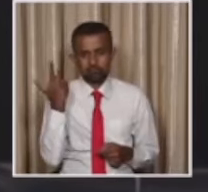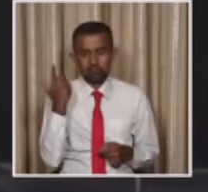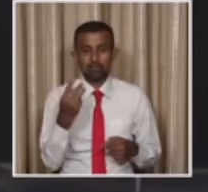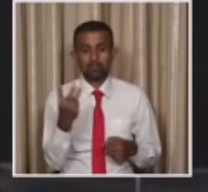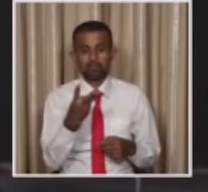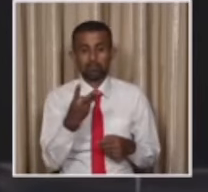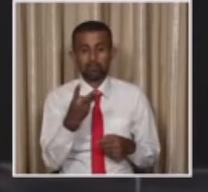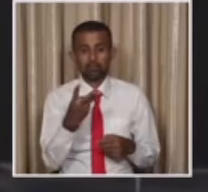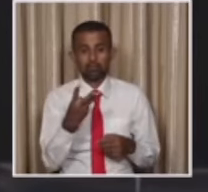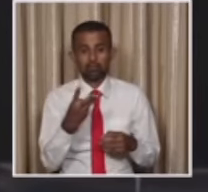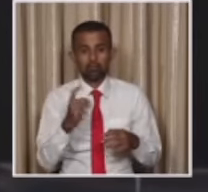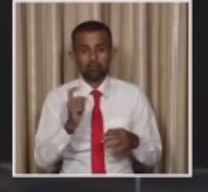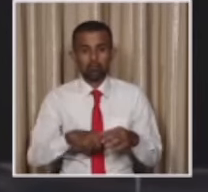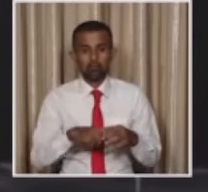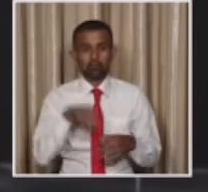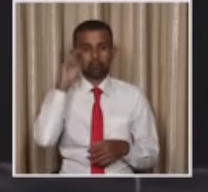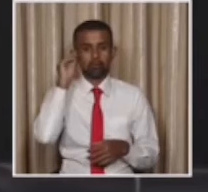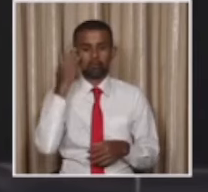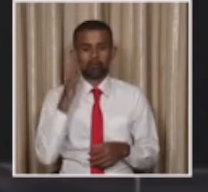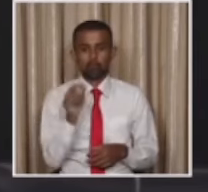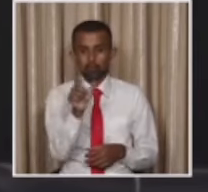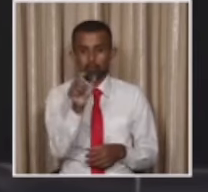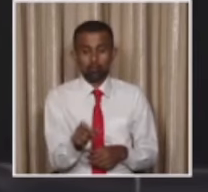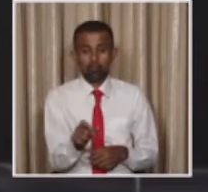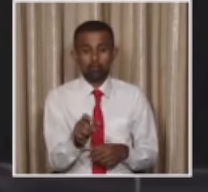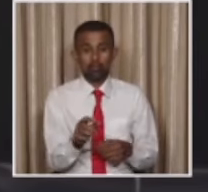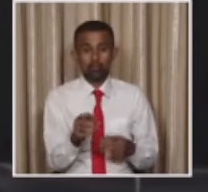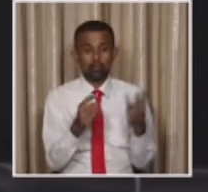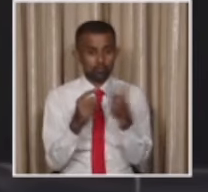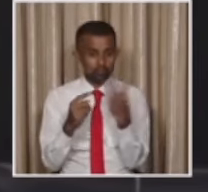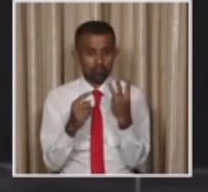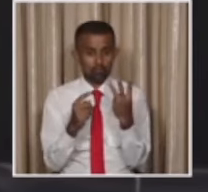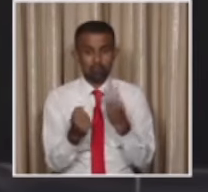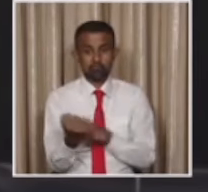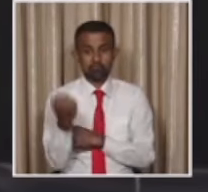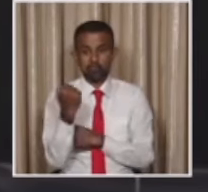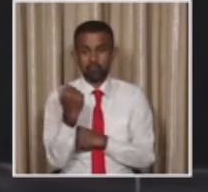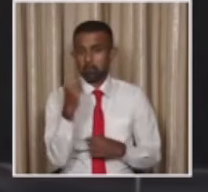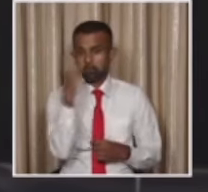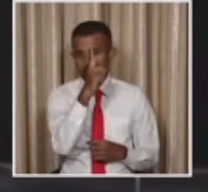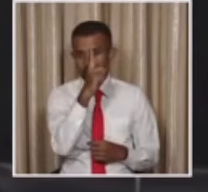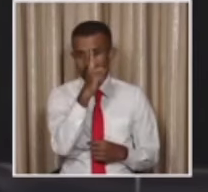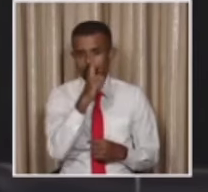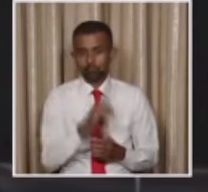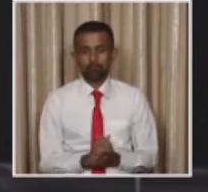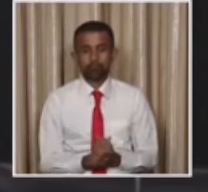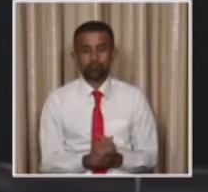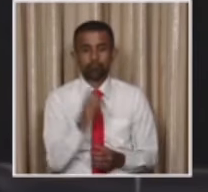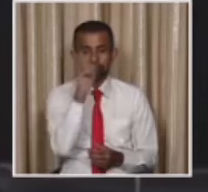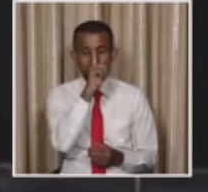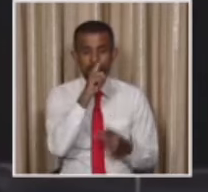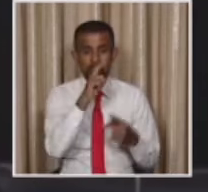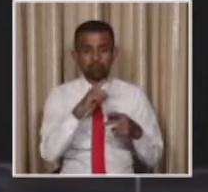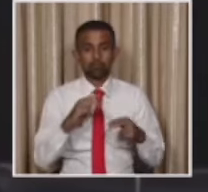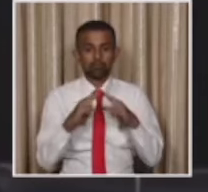තුන්වෙනි බෝලේ ගත්තා. මම කියන්නේ මෙතන ඔබතුමා දාපු බෝල තුනෙන් බලවත්ම පන්දුව පළවෙනි පන්දුව. පළවෙනි පන්දුව